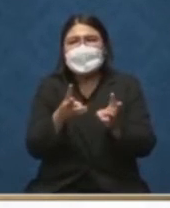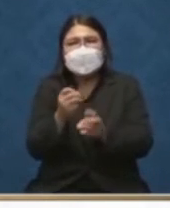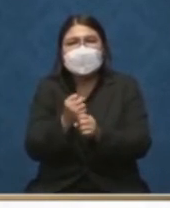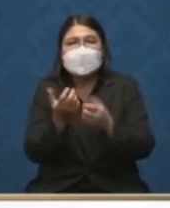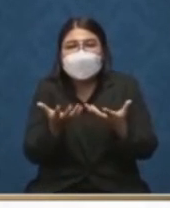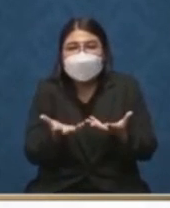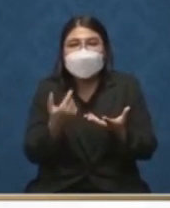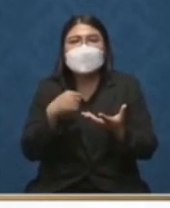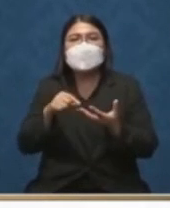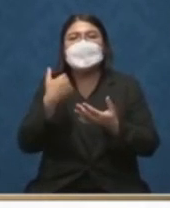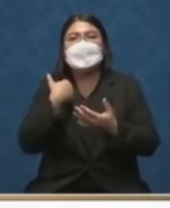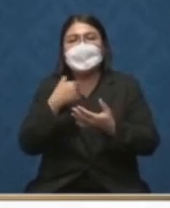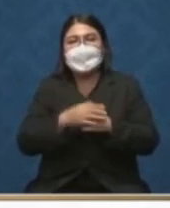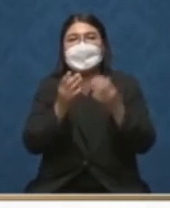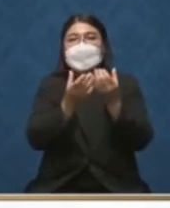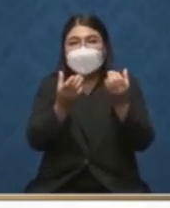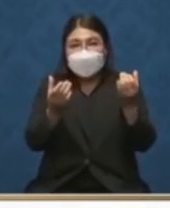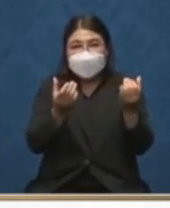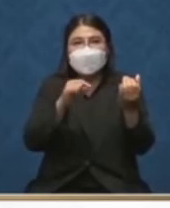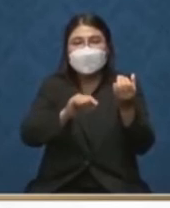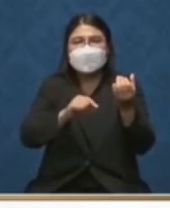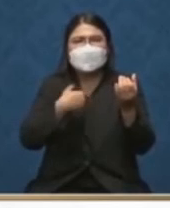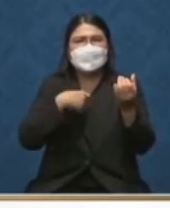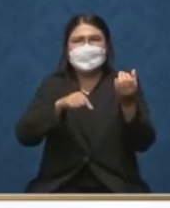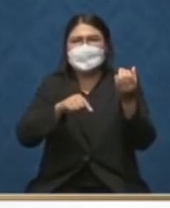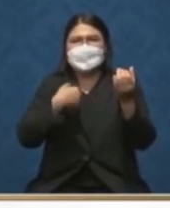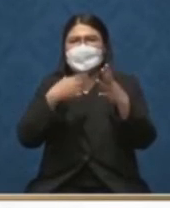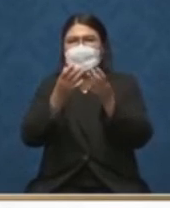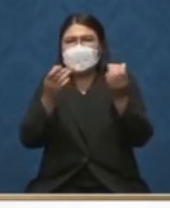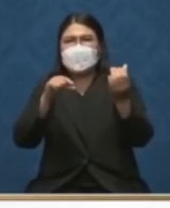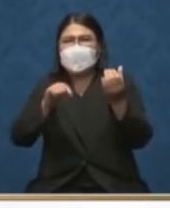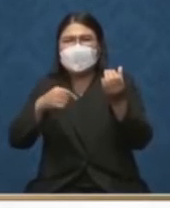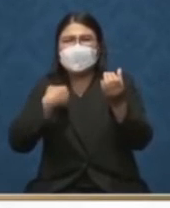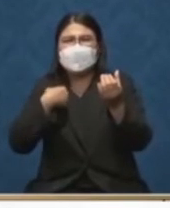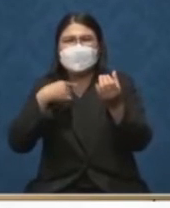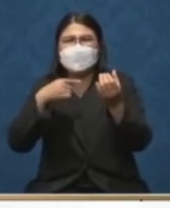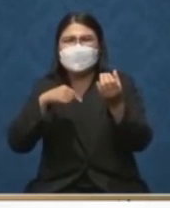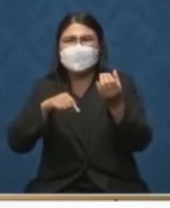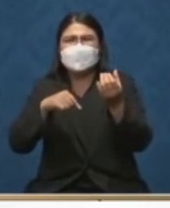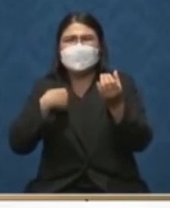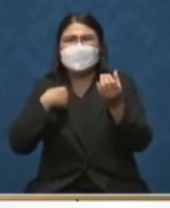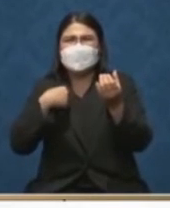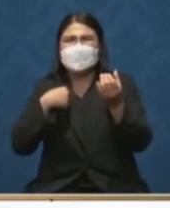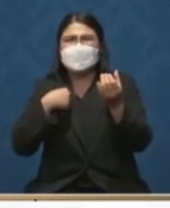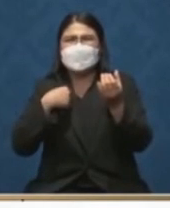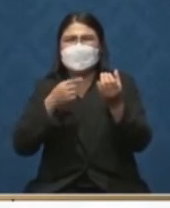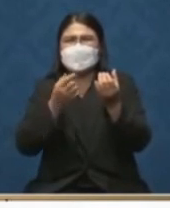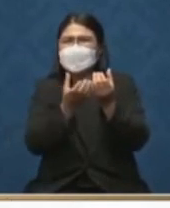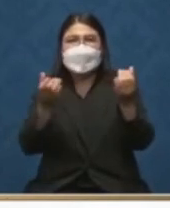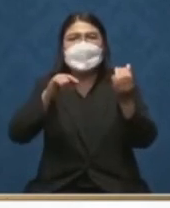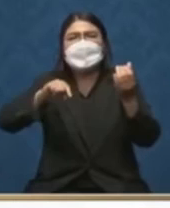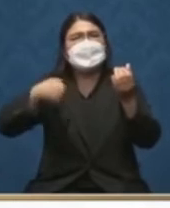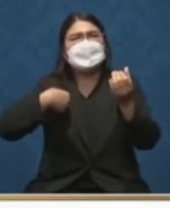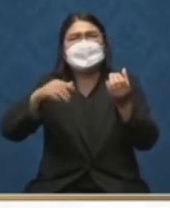ากแต่ท่านวกกลับไปดูว่าเราจะทำอย่างไรให้มีการพิ